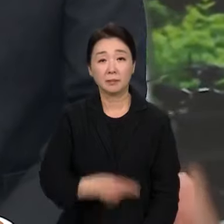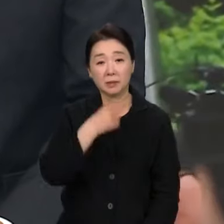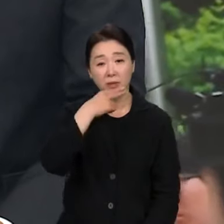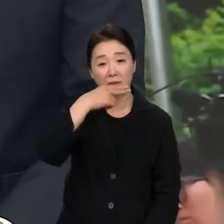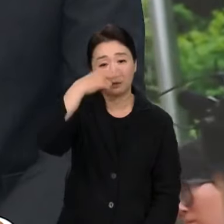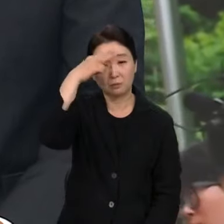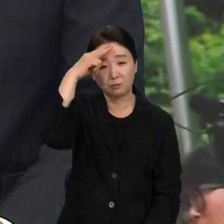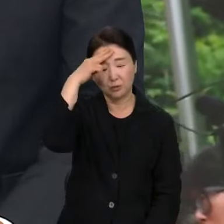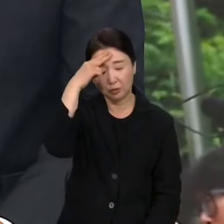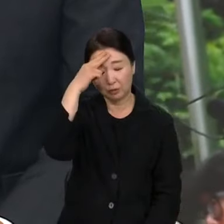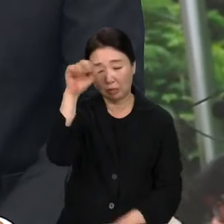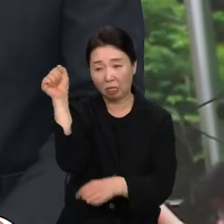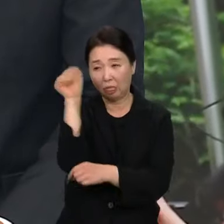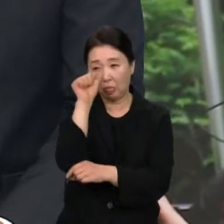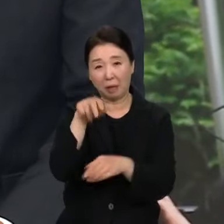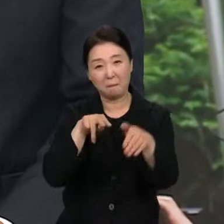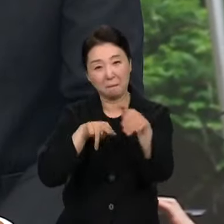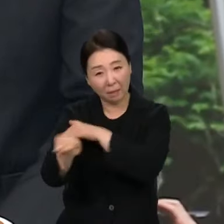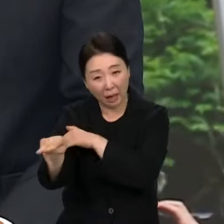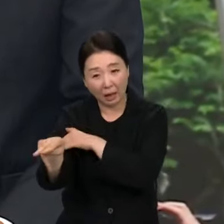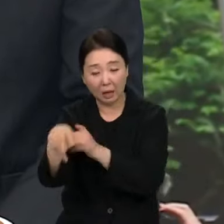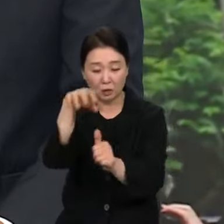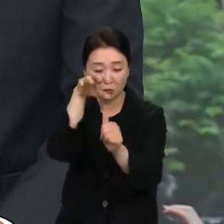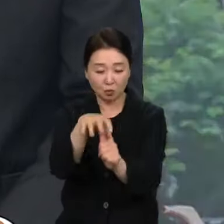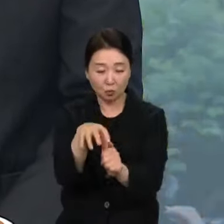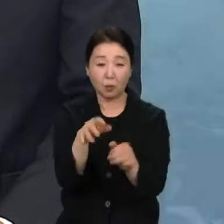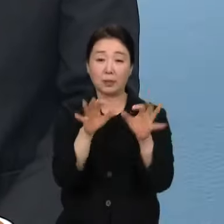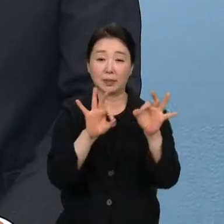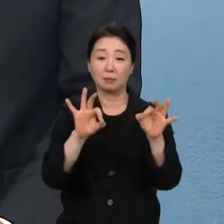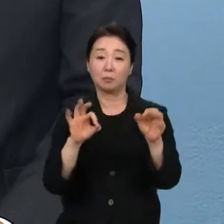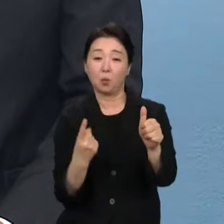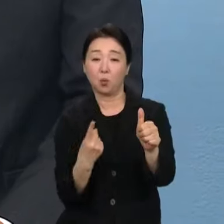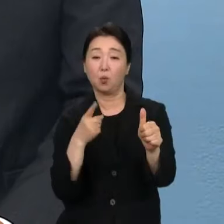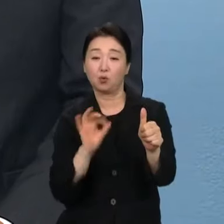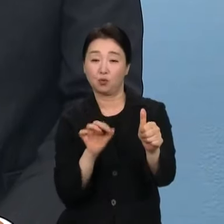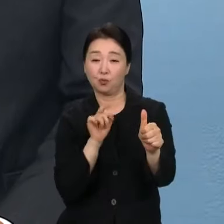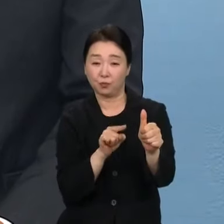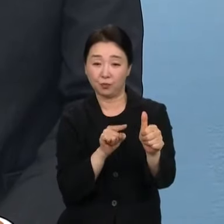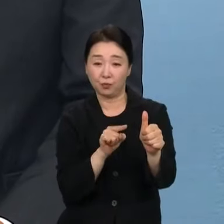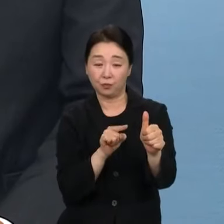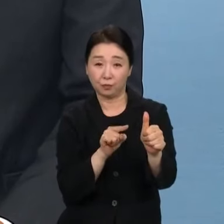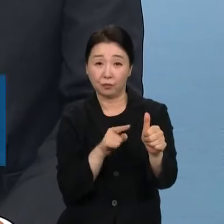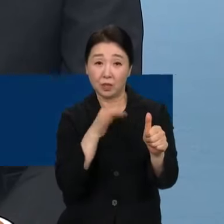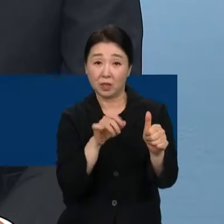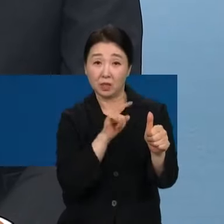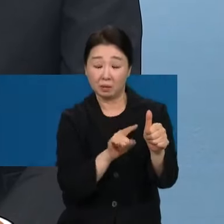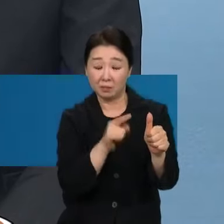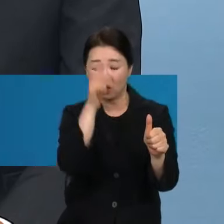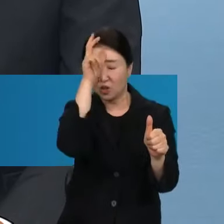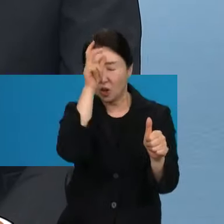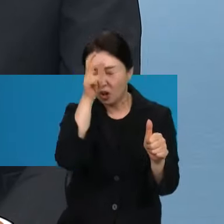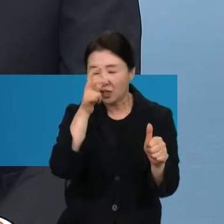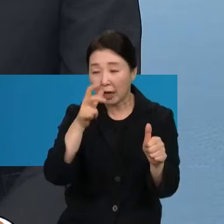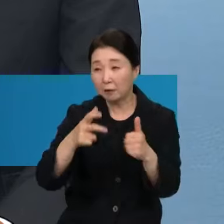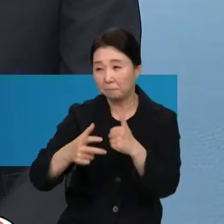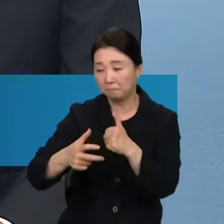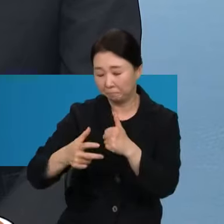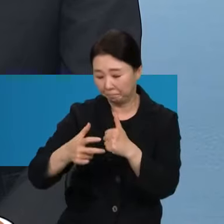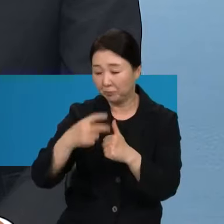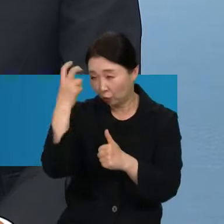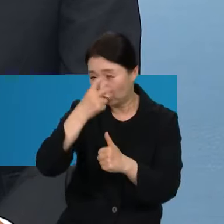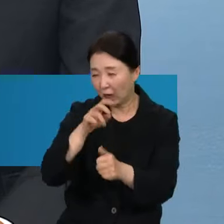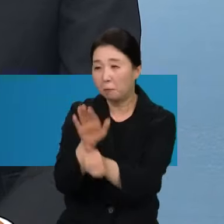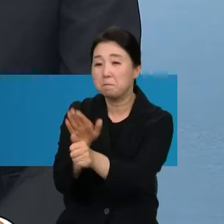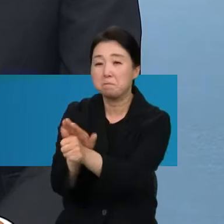음주 뺑소니 혐의 등으로 구속된 가수 김호중 씨 소식입니다. 김 씨는 경찰 수사에 협조하겠다면서도 자신이 쓰던